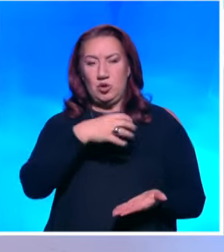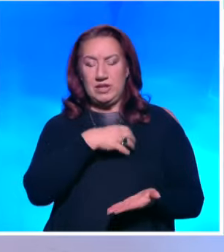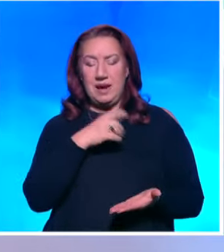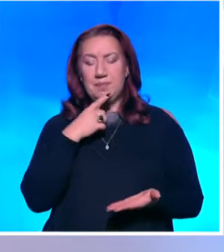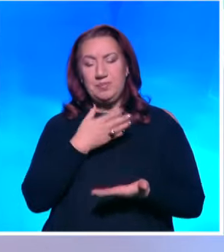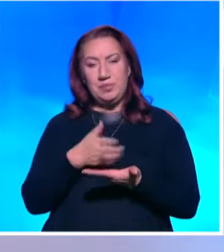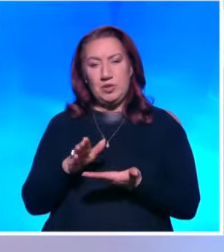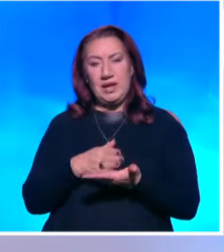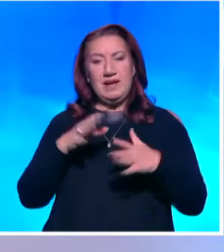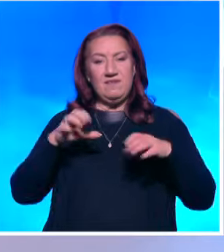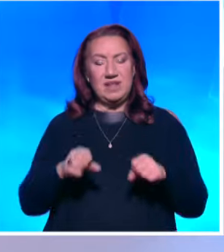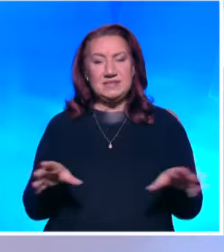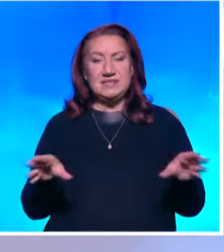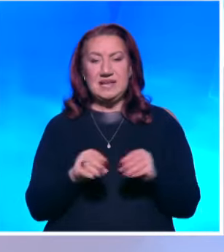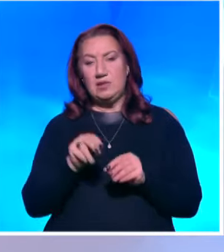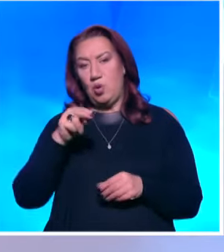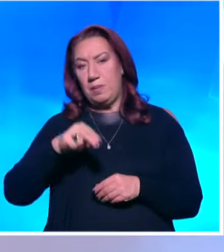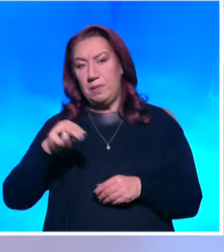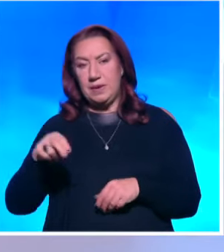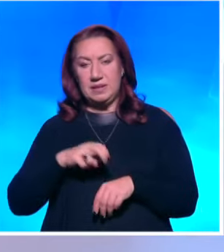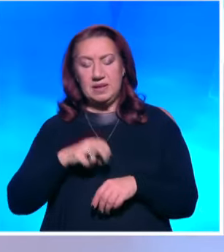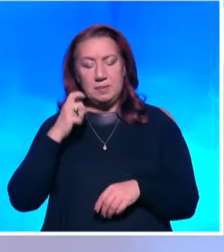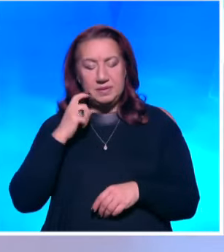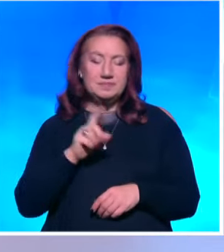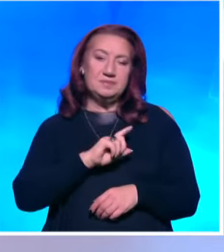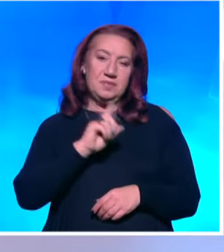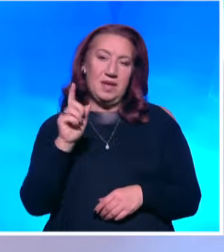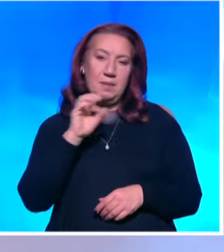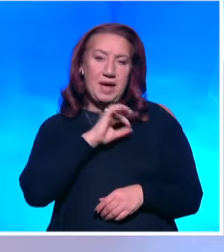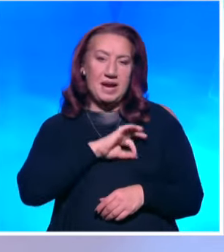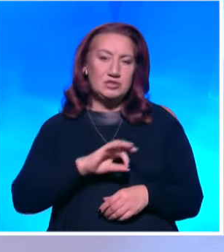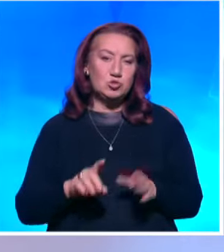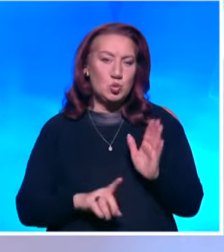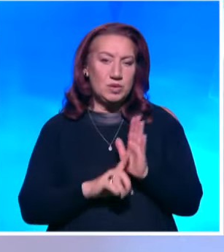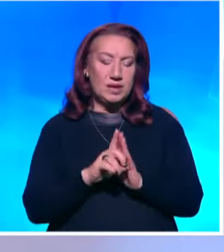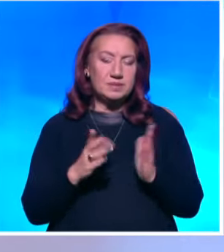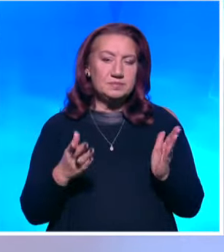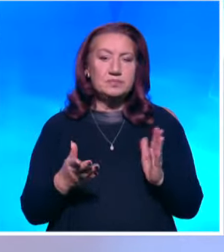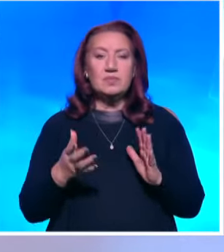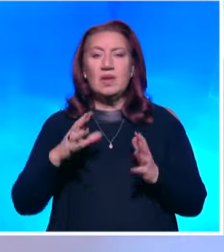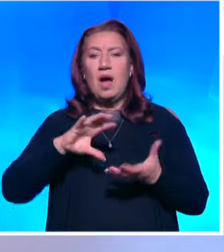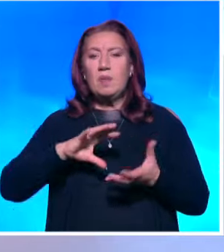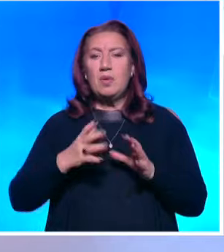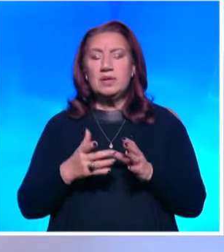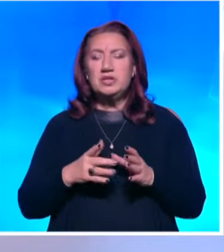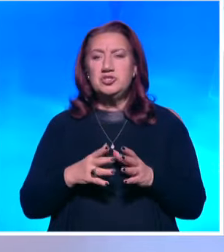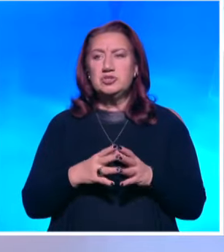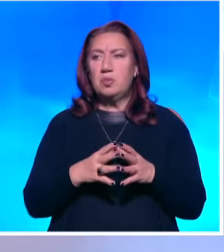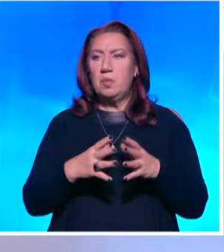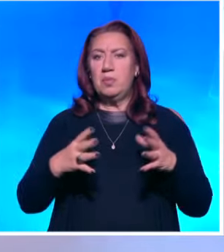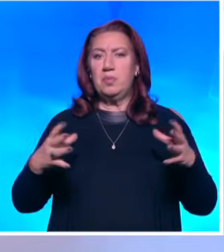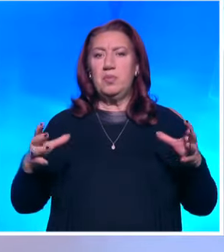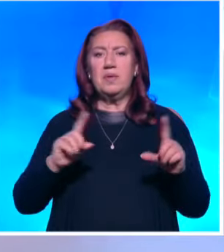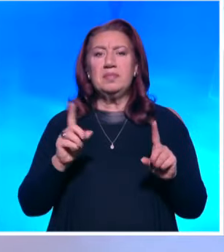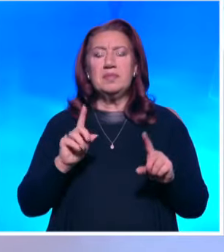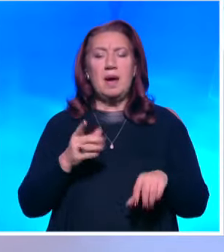промяната демократична българия не даде резултат за решаване на кризата а политическото безвремие задълбочи проблемите и между дундуков е